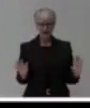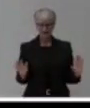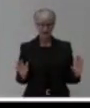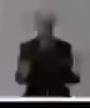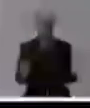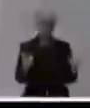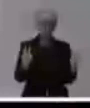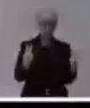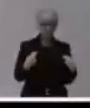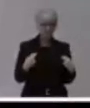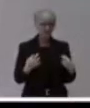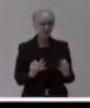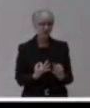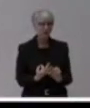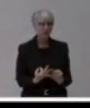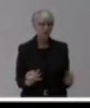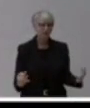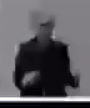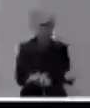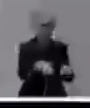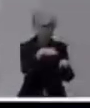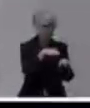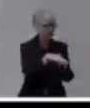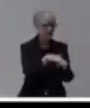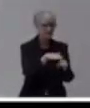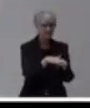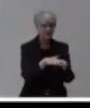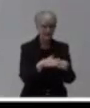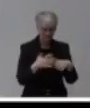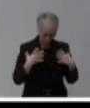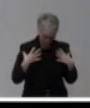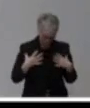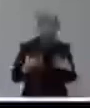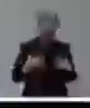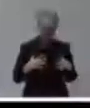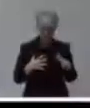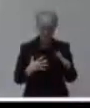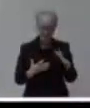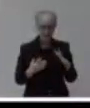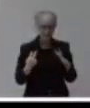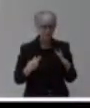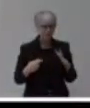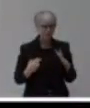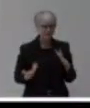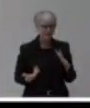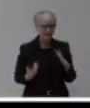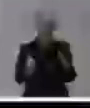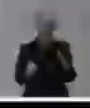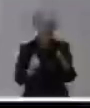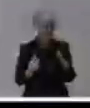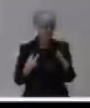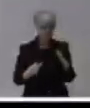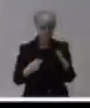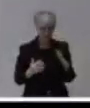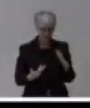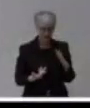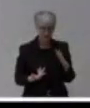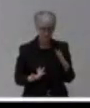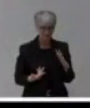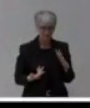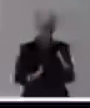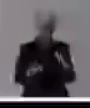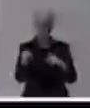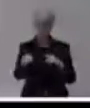a vivere bene l'esperienza del cambio di fase di vita, ecco, di situazione di vita. Ne abbiamo in questo momento